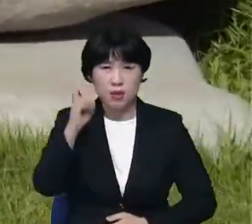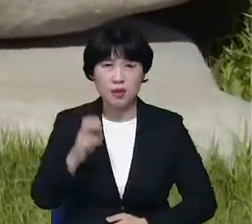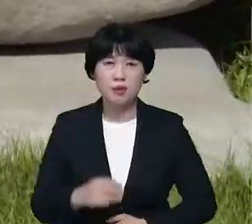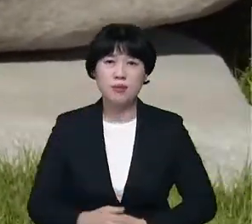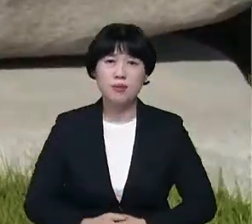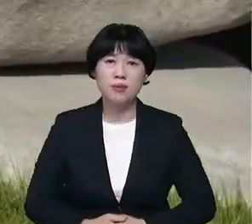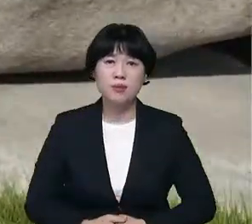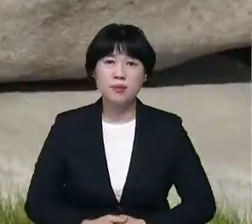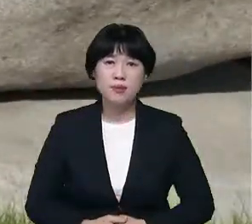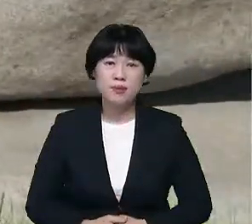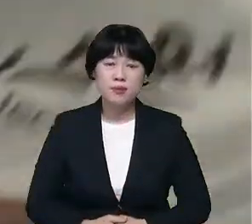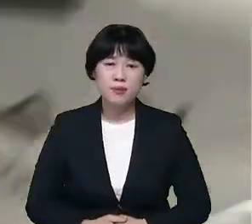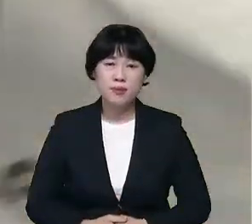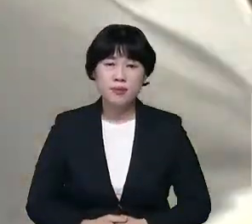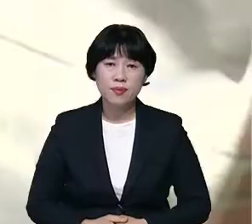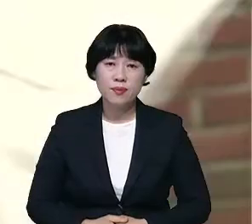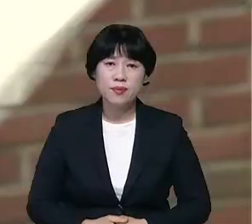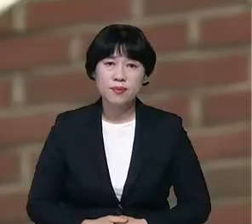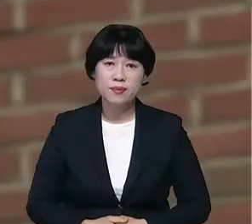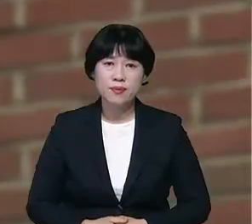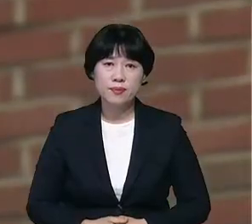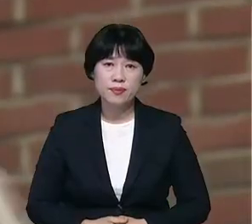kbc 기동 탐사 부 이 상황입니다